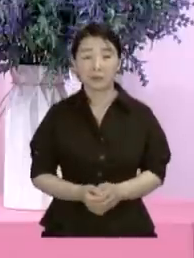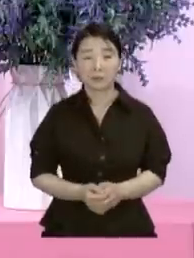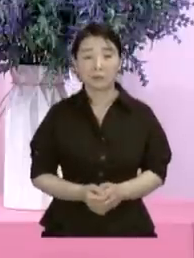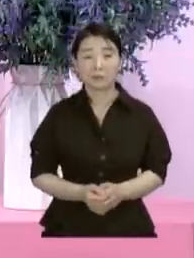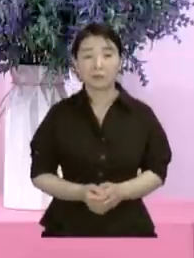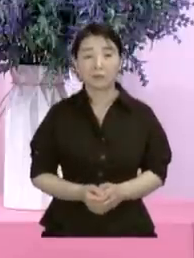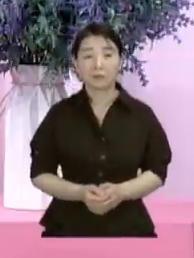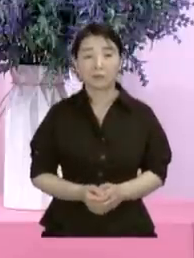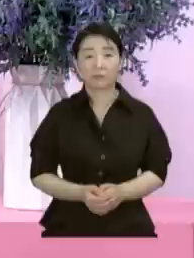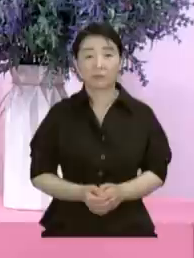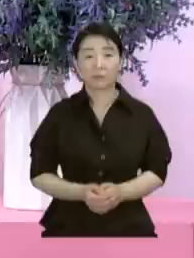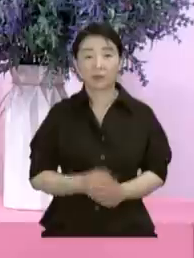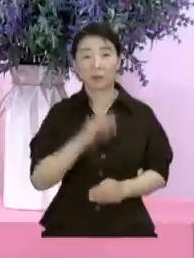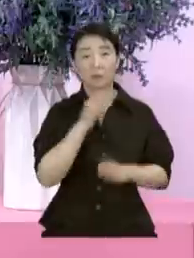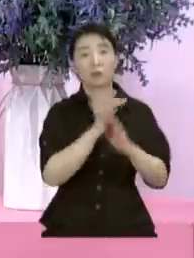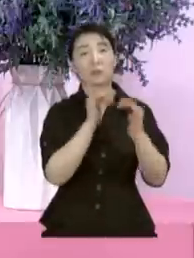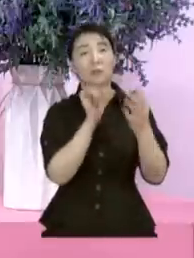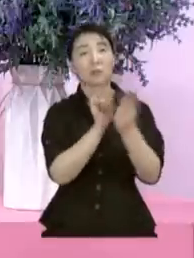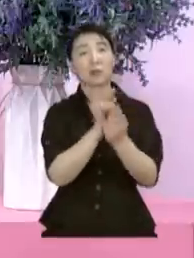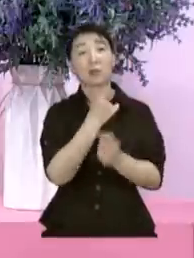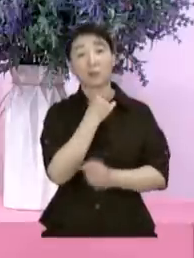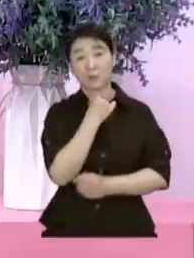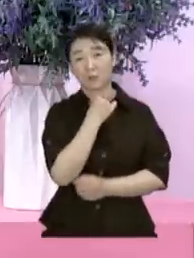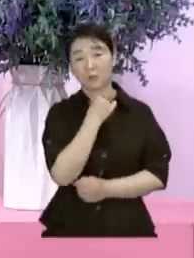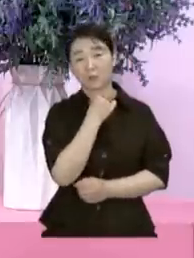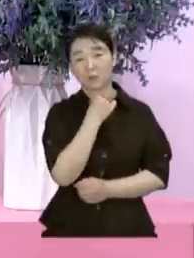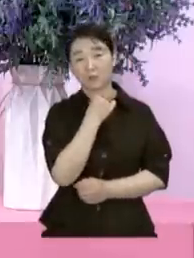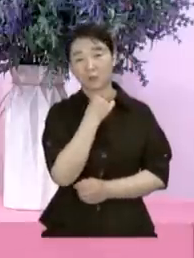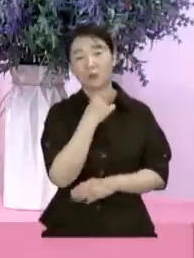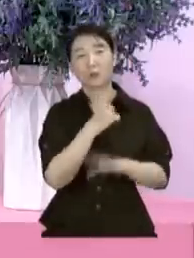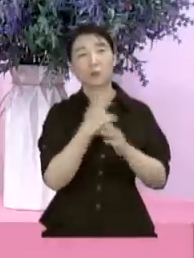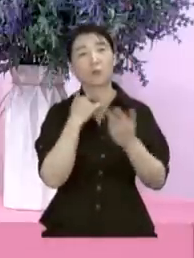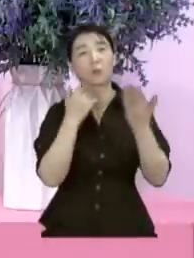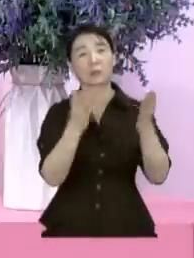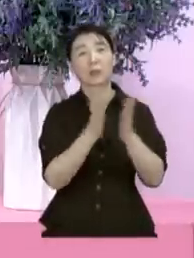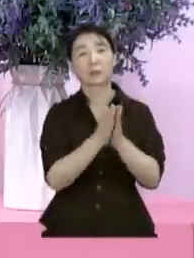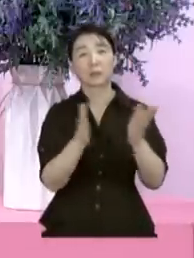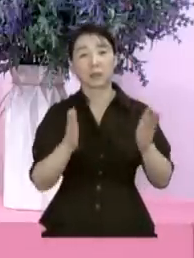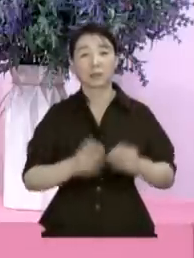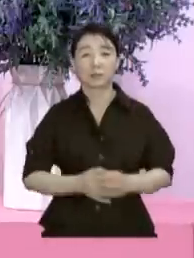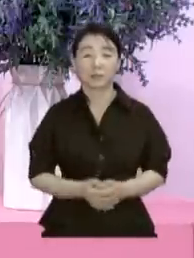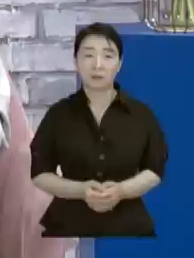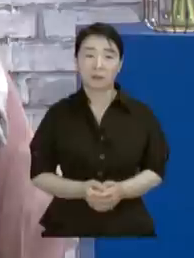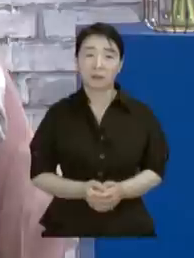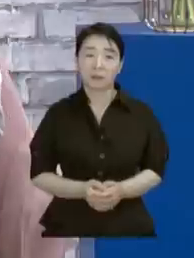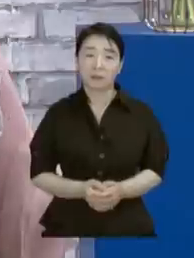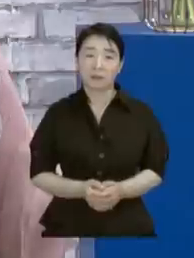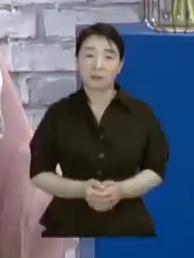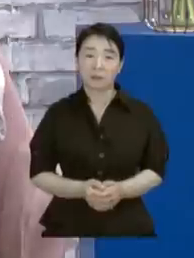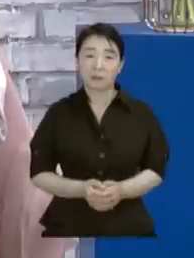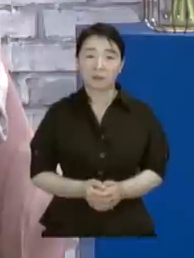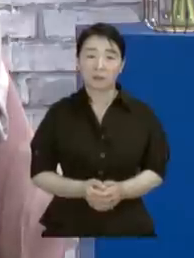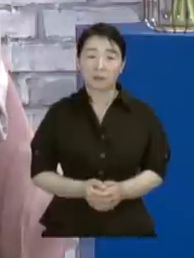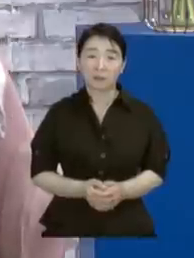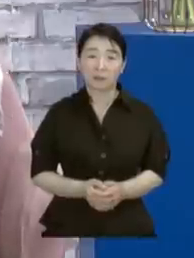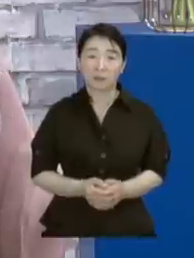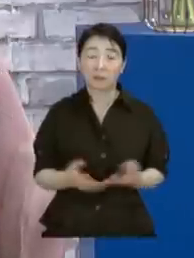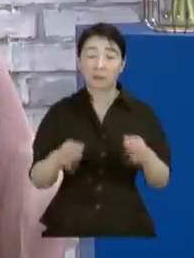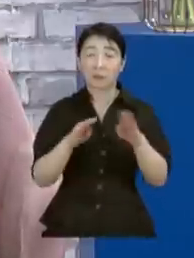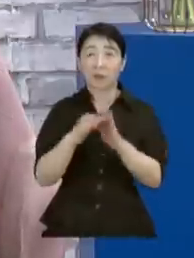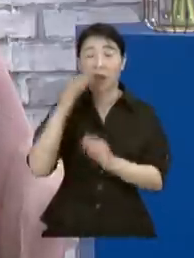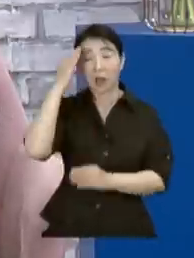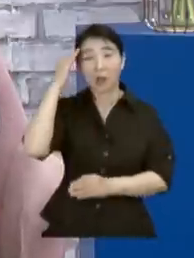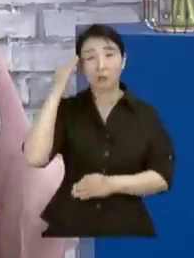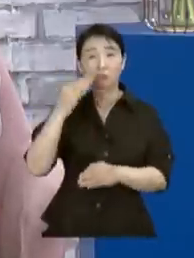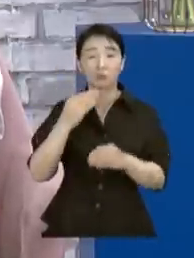이제 그분들을 만나고 싶은 마음이 커져서 봉사를 시작했어요. 그 기관이 한국 기독교